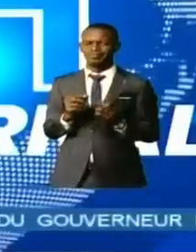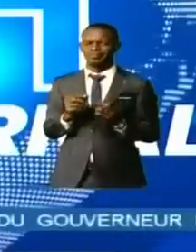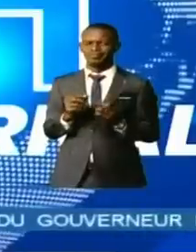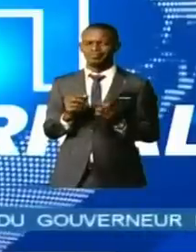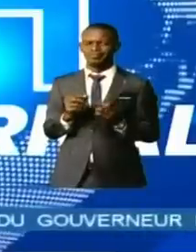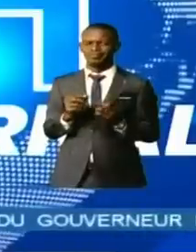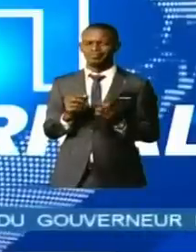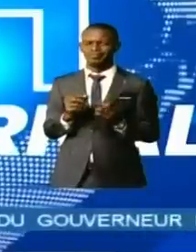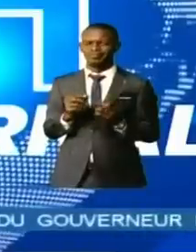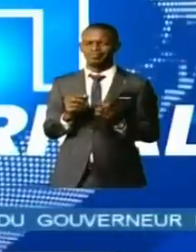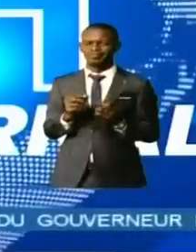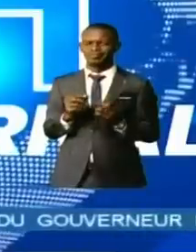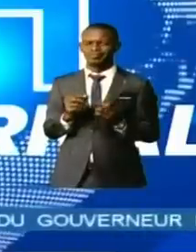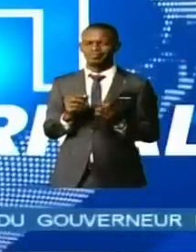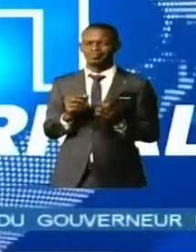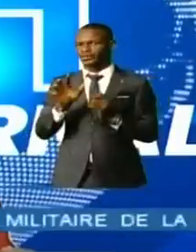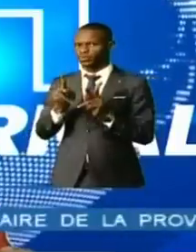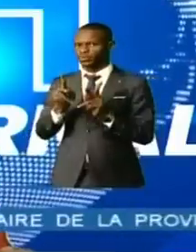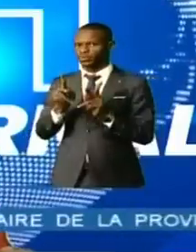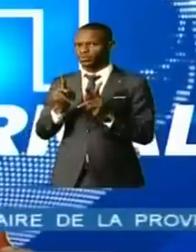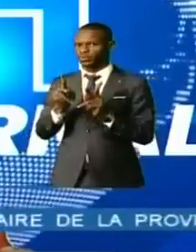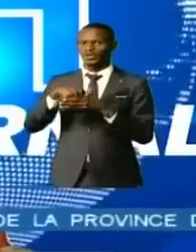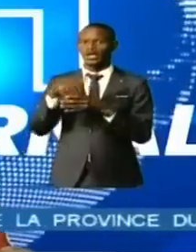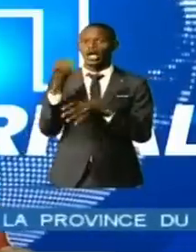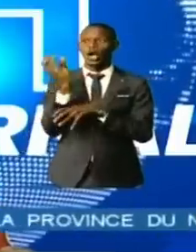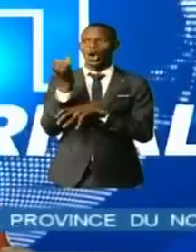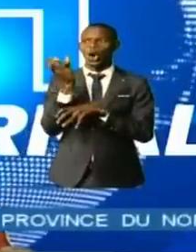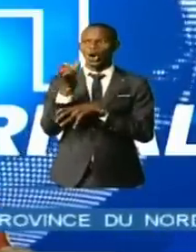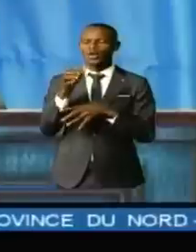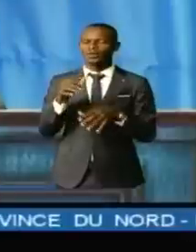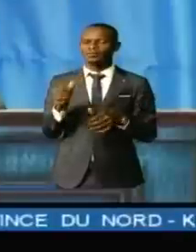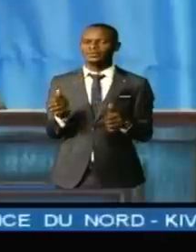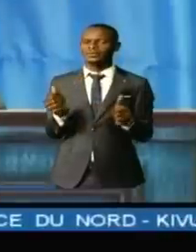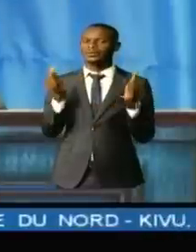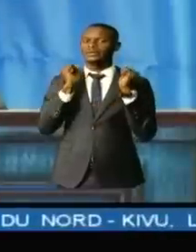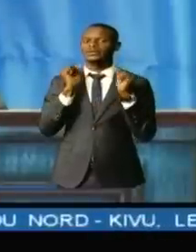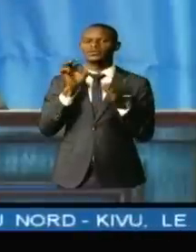abstenus. Un reportage de Sylvie Mwembo rendu par Guy Kitoko.